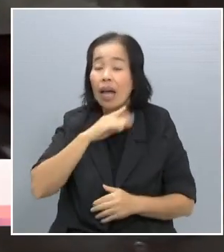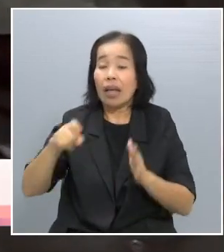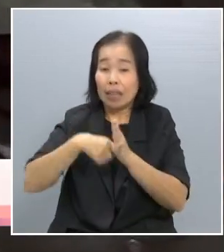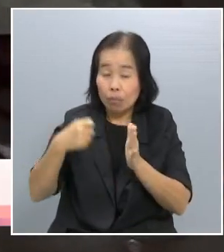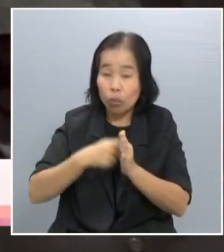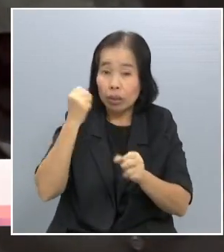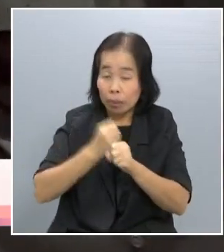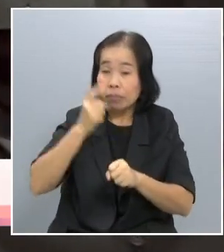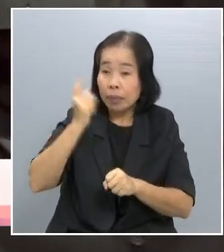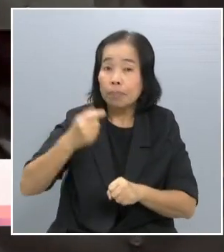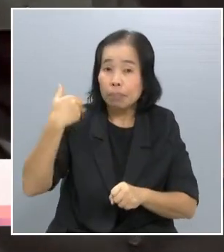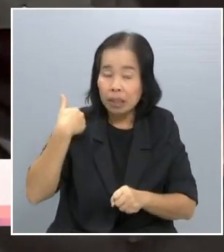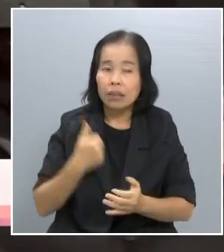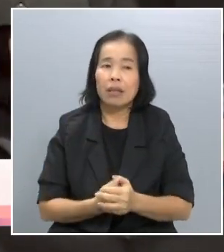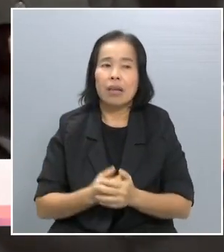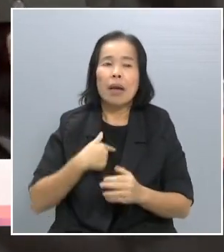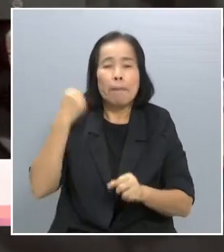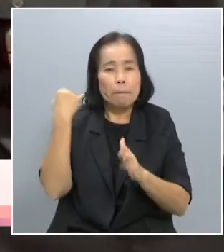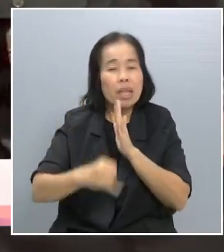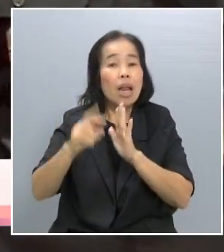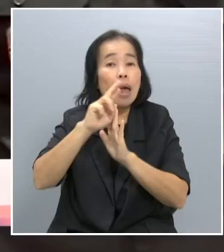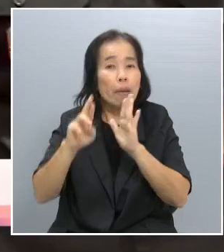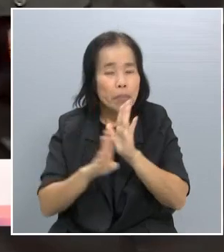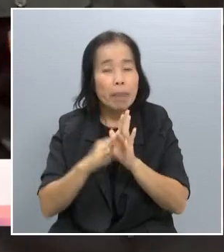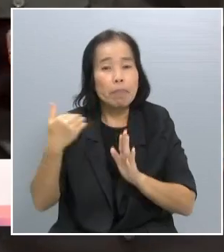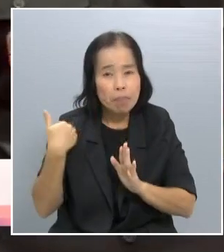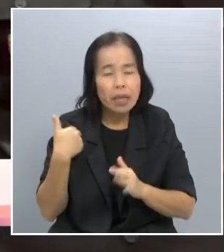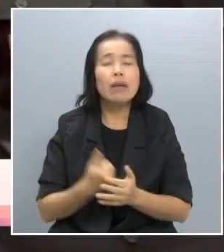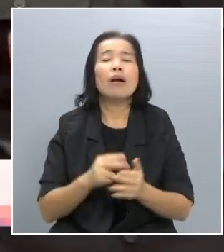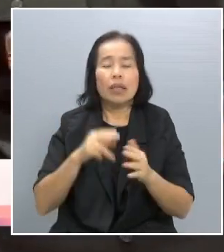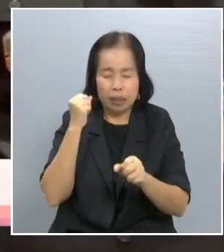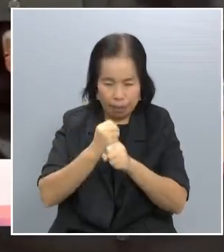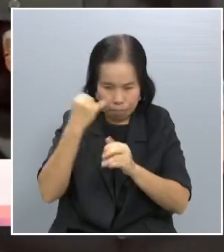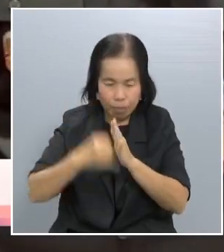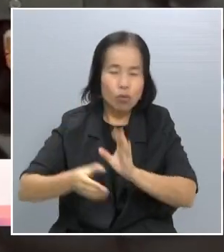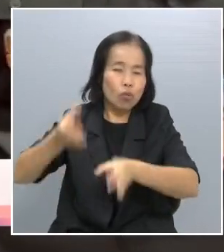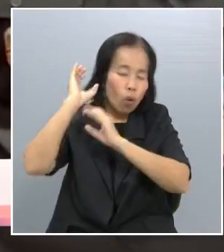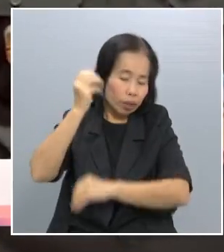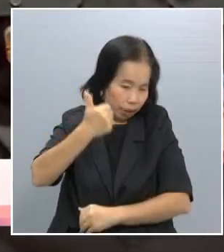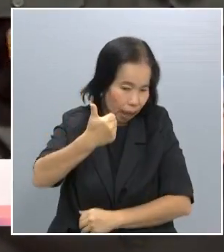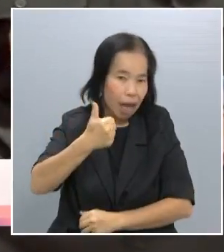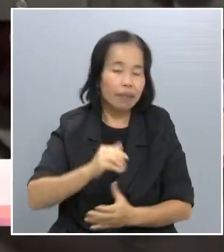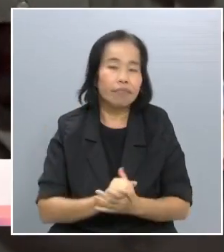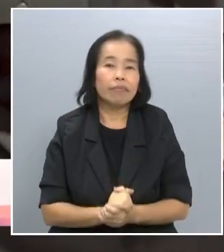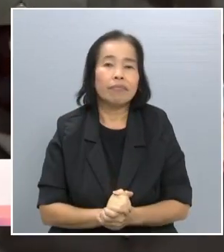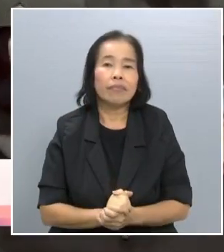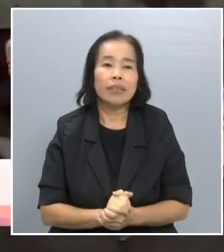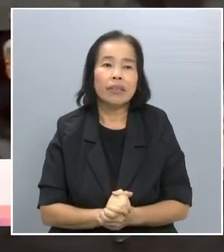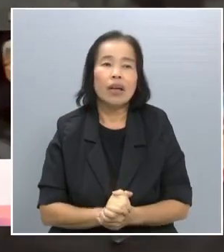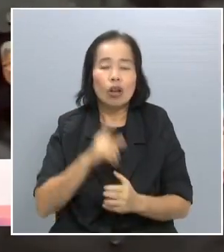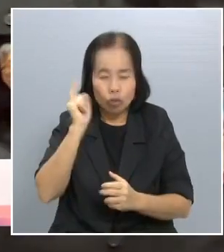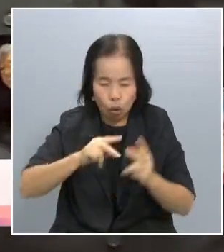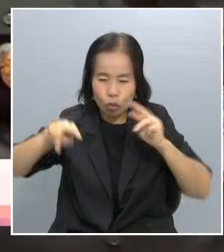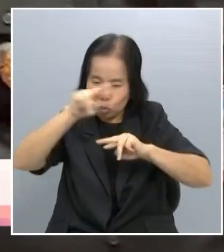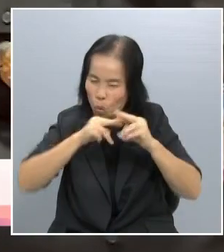งๆและไม่ถูกต้องผิดระเบียบของทางการก็สามารถที่จะเอาผิดย้อนหลังได้เหมือนกันนะก็ย้ำนะฮะต้องตรวจสอบให้ละ